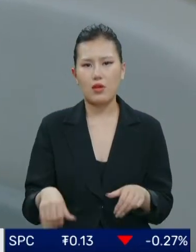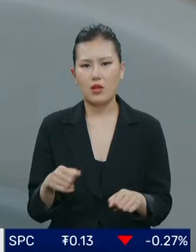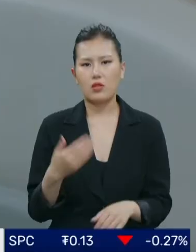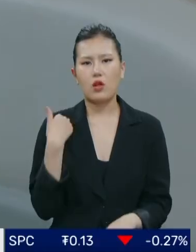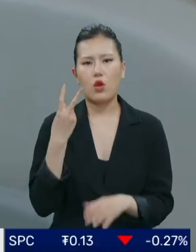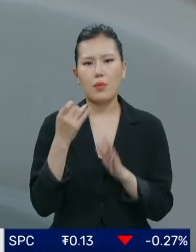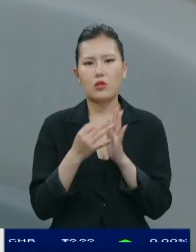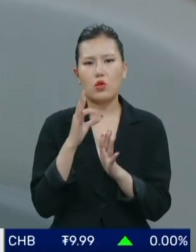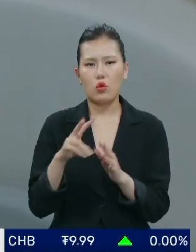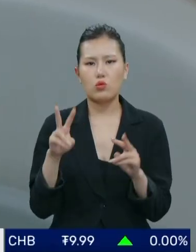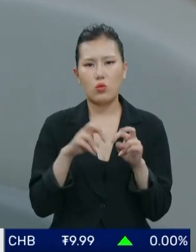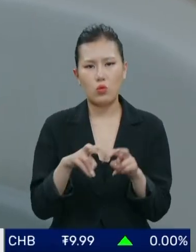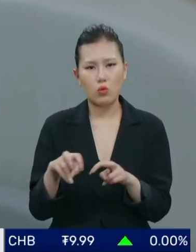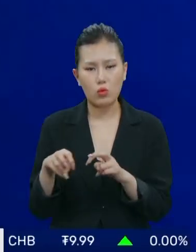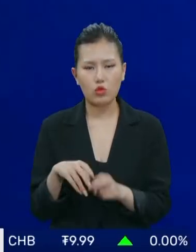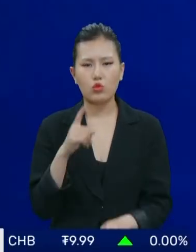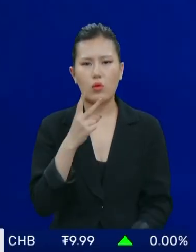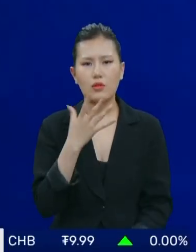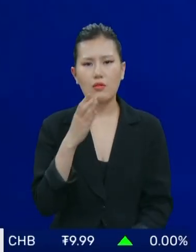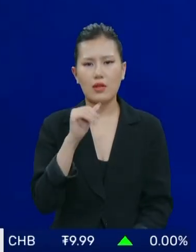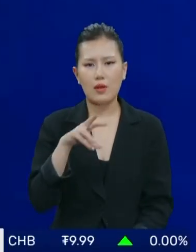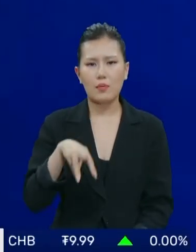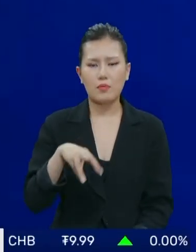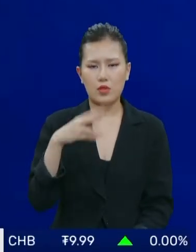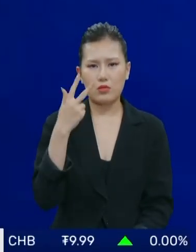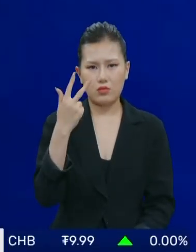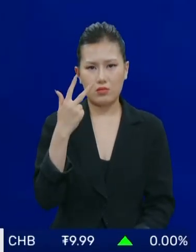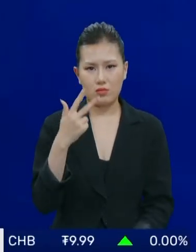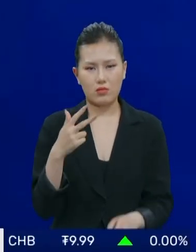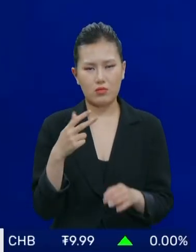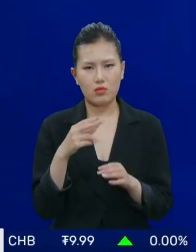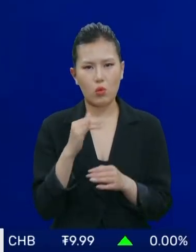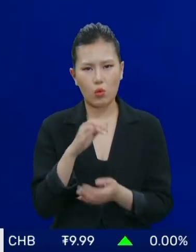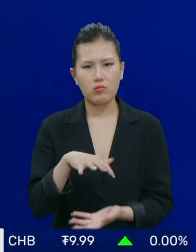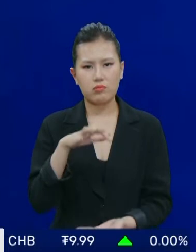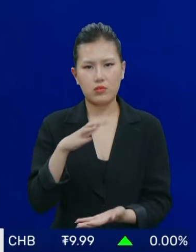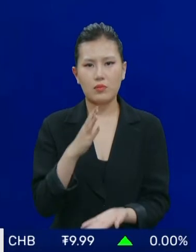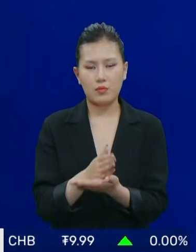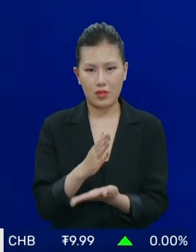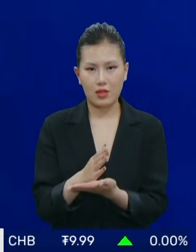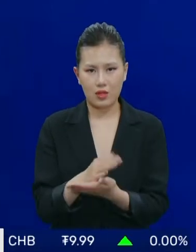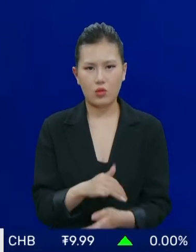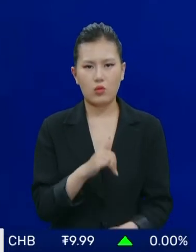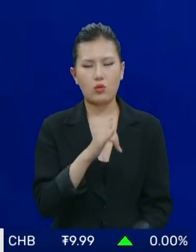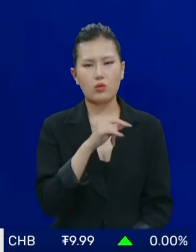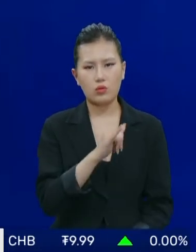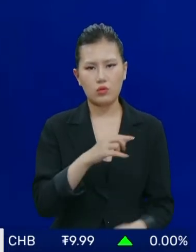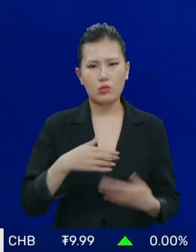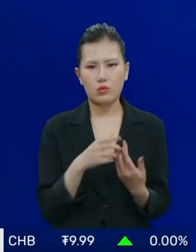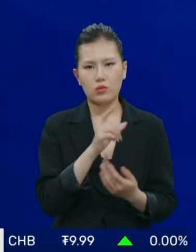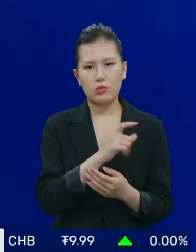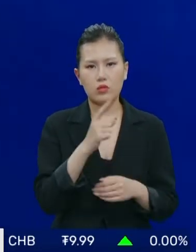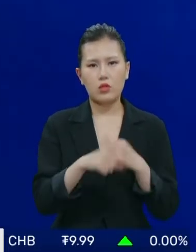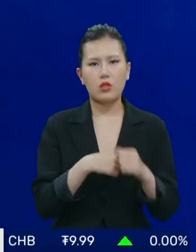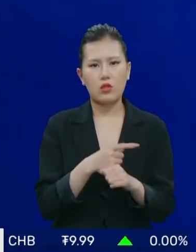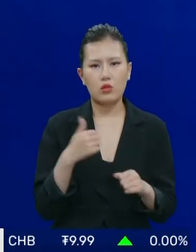хийсэн судалгаагаар 125 сая метр куб баталгаат ундны усны нөөцтэй гэж тогтоогдож байжээ. Гэвч нийслэлчүүдийн ундны усны хэрэглээ жил ирэх тутам